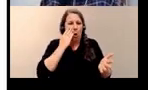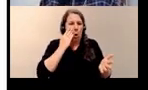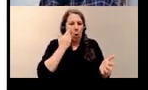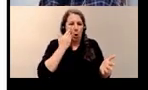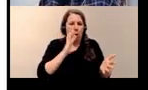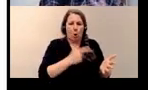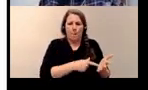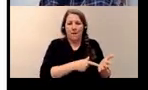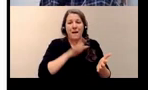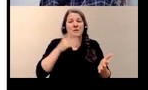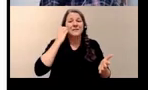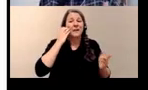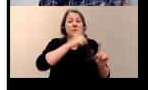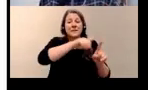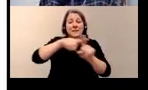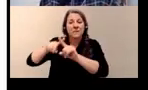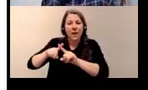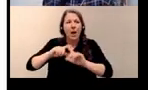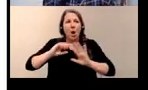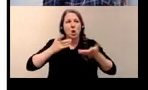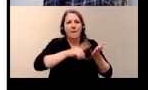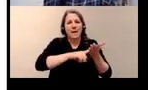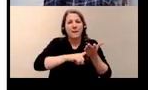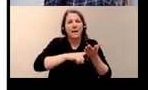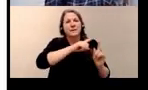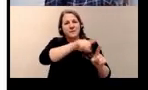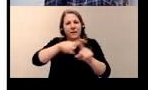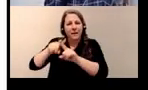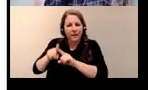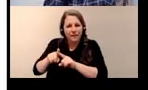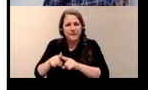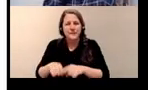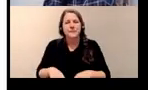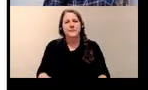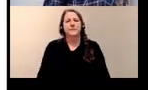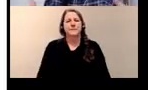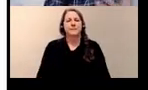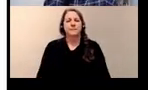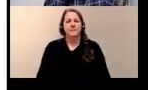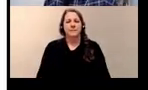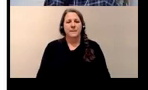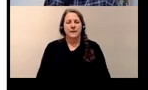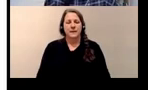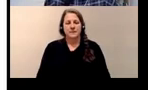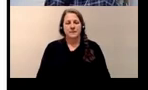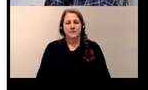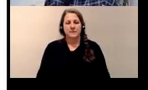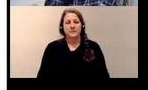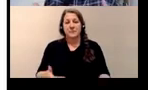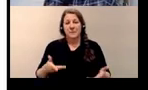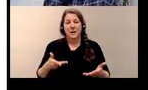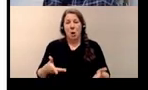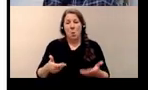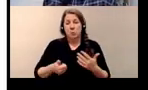les gestes, mieux comprendre et diagnostiquer les différents composants électroniques. Et bien évidemment, de plus en plus, c'est des objets qui